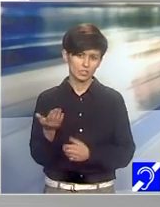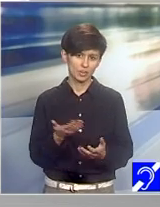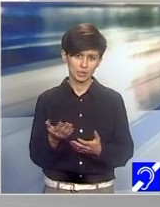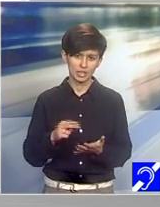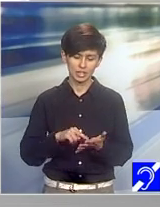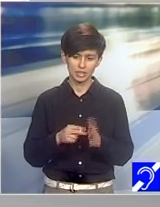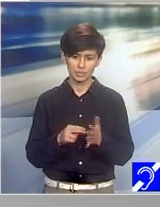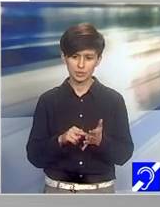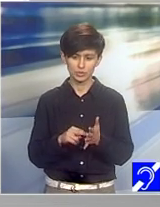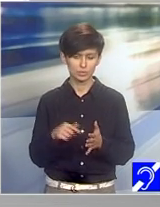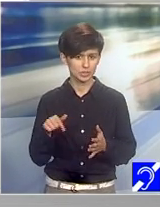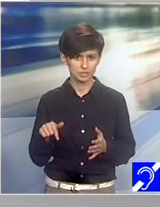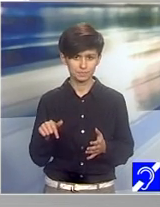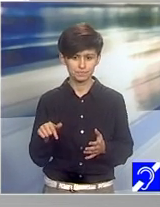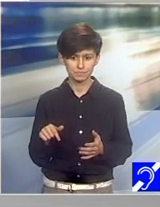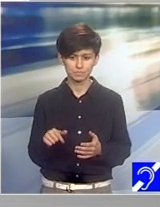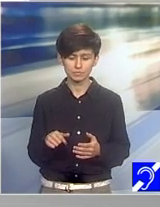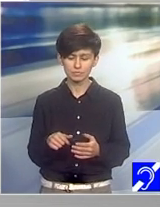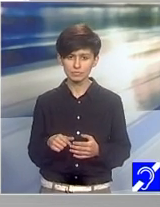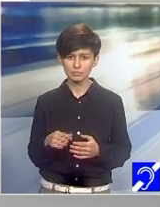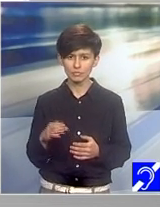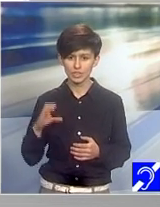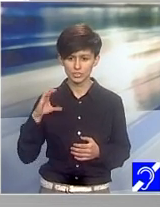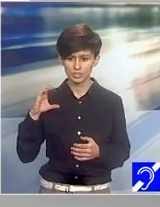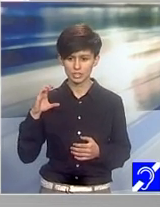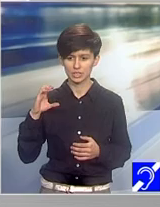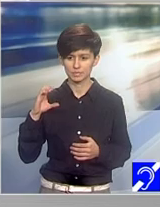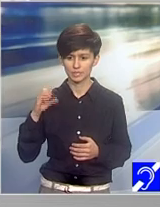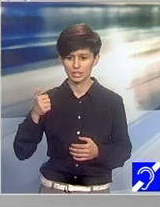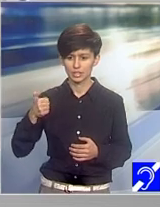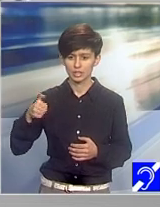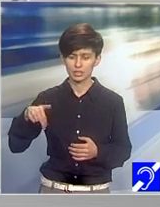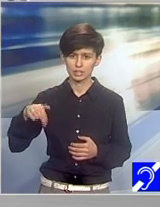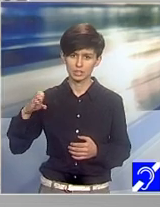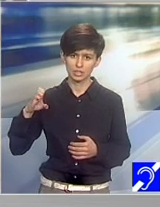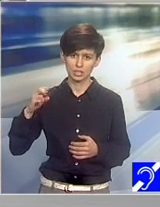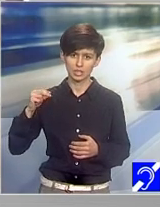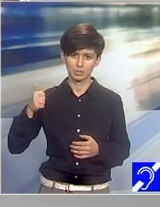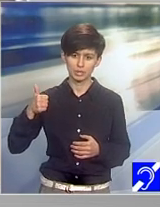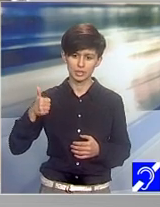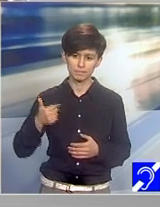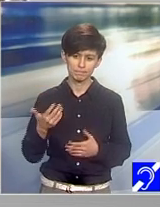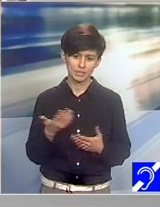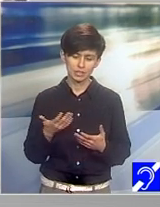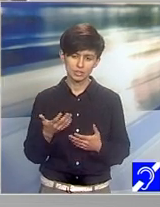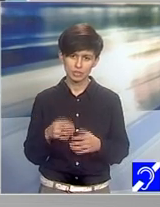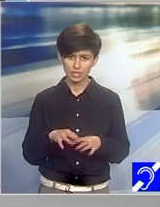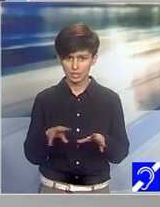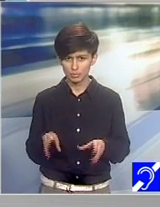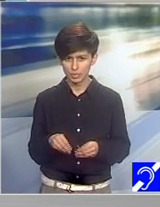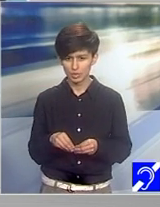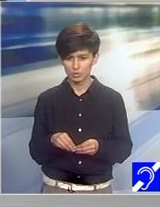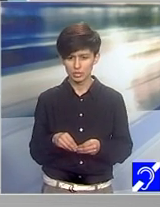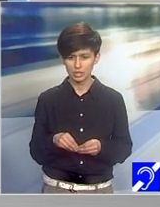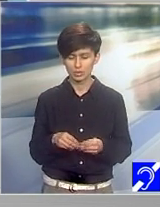această puzderie de cânepă care cade din tehnologie și împreună cu un amestec de var, un